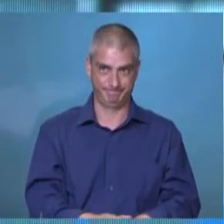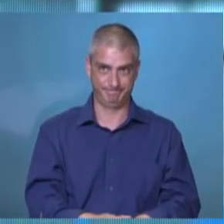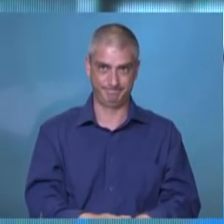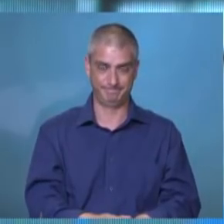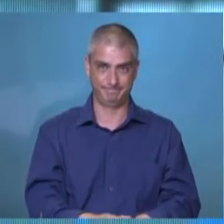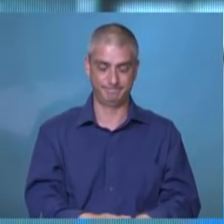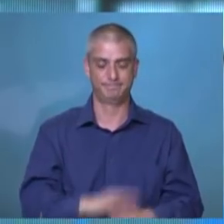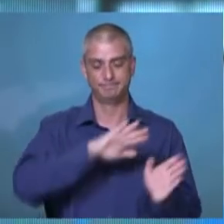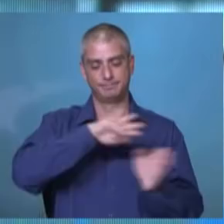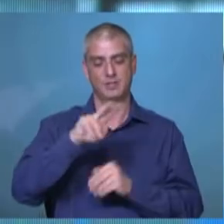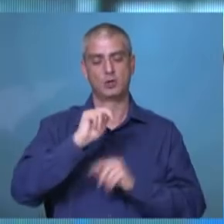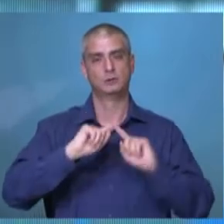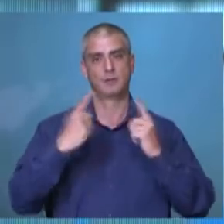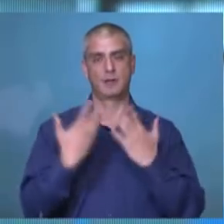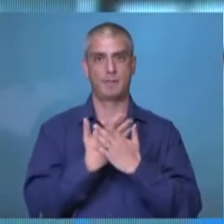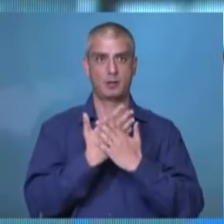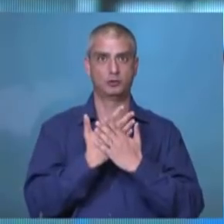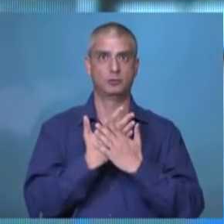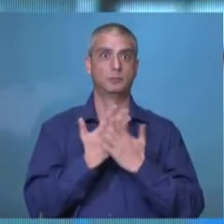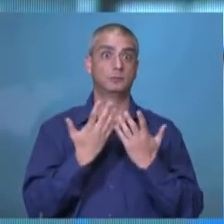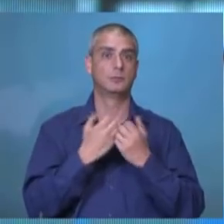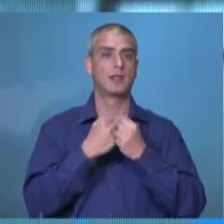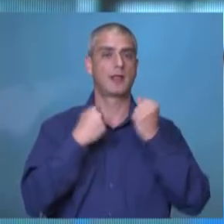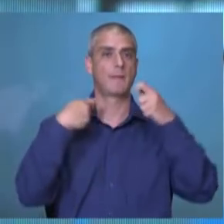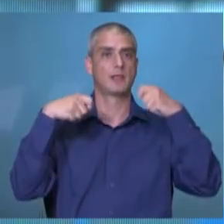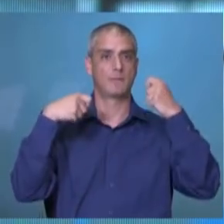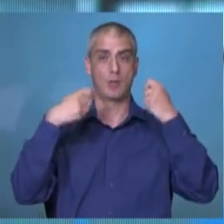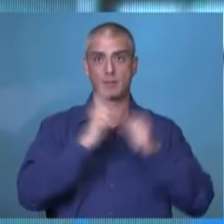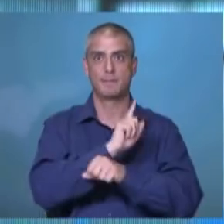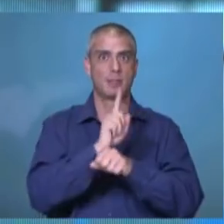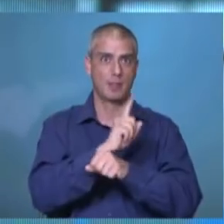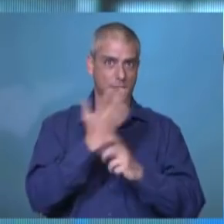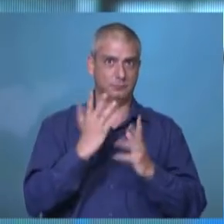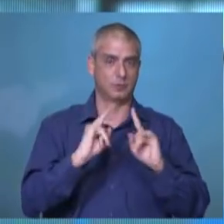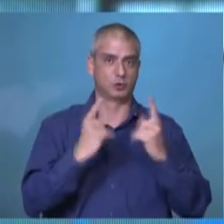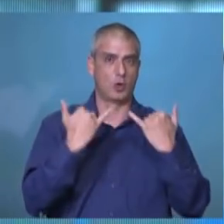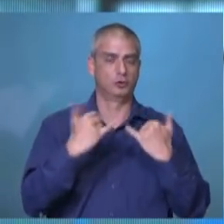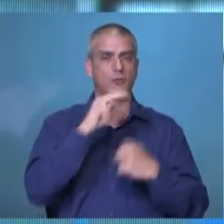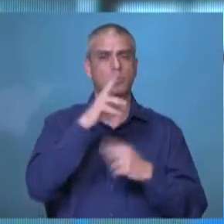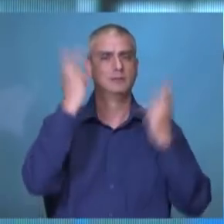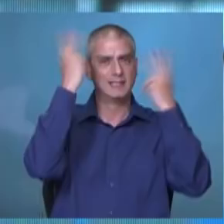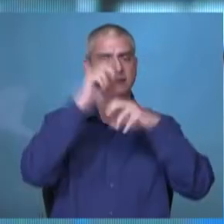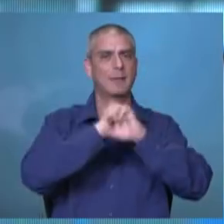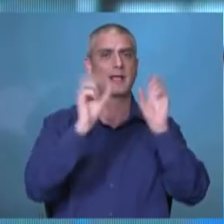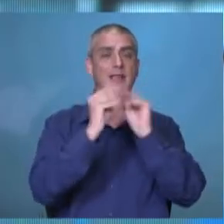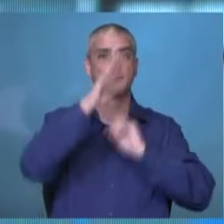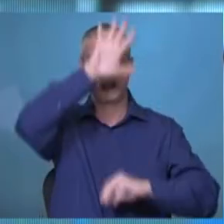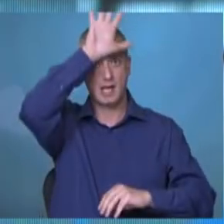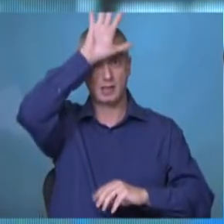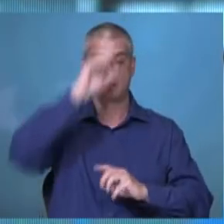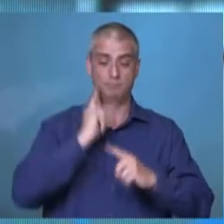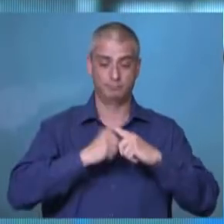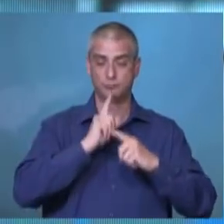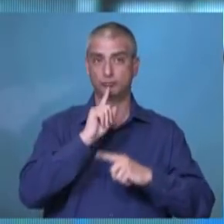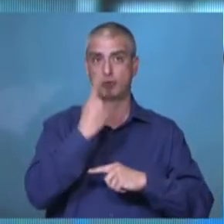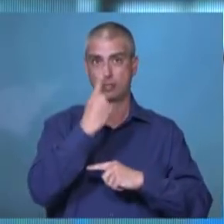נושאים אחרים עכשיו בחדשות, הדרמה הדיפלומטית בינתיים המתחוללת בסוגיית הסכם הגרעין עם איראן, כשנה אחרי החלטתו